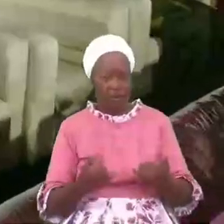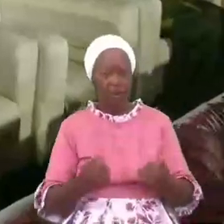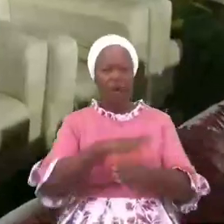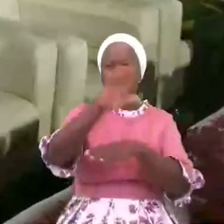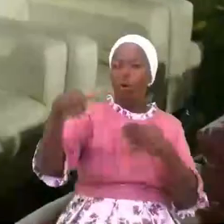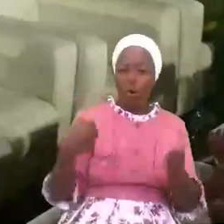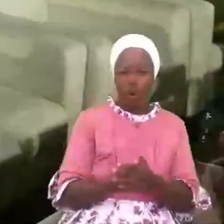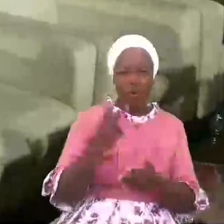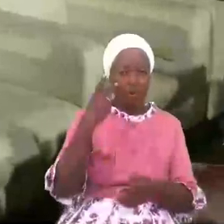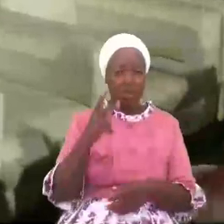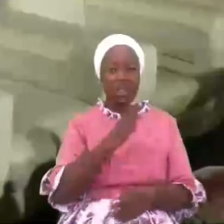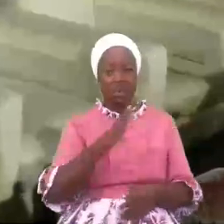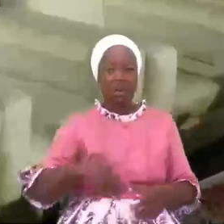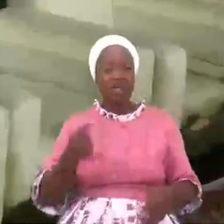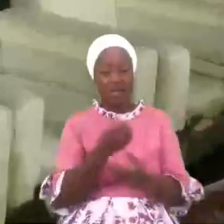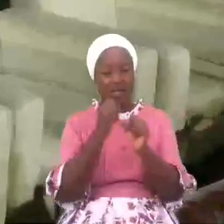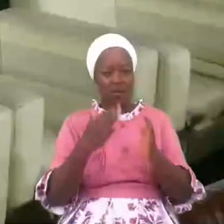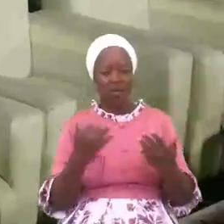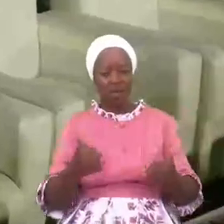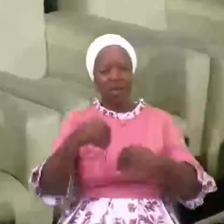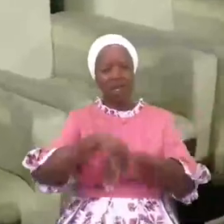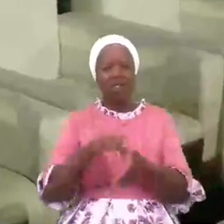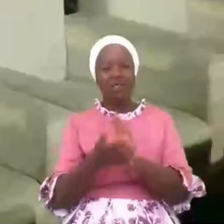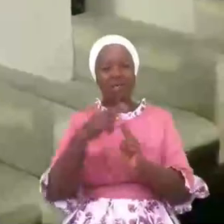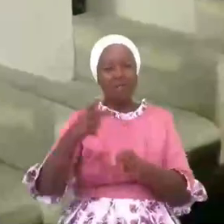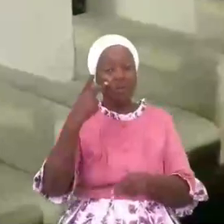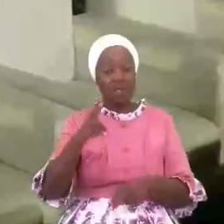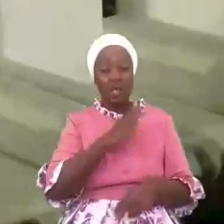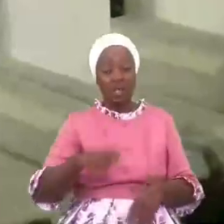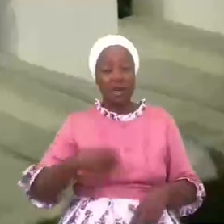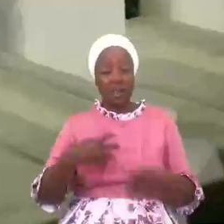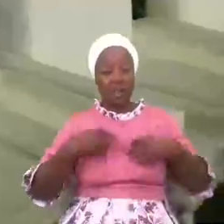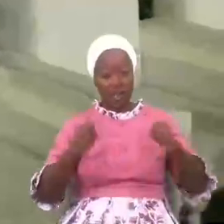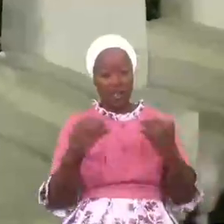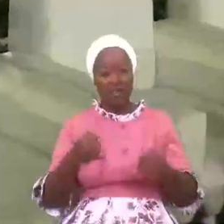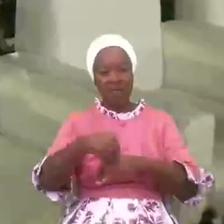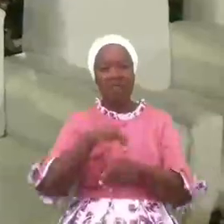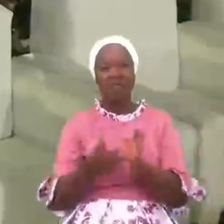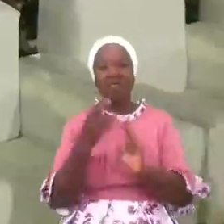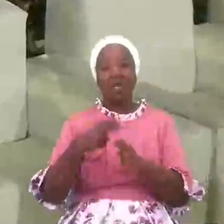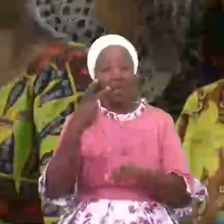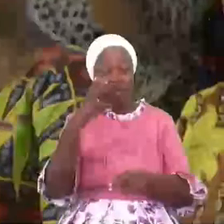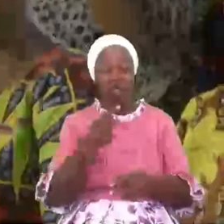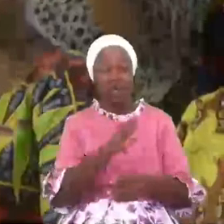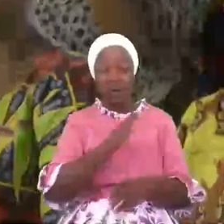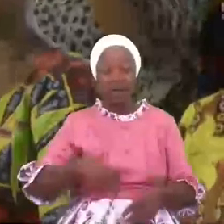Christ le Sauveur, tu le verras ce soir. Tu verras Christ le guérisseur ce soir. Tu verras Christ le libérateur ce